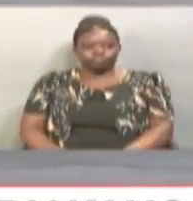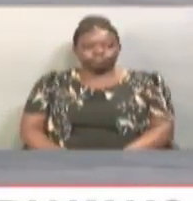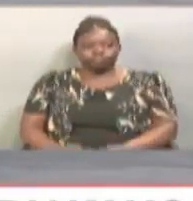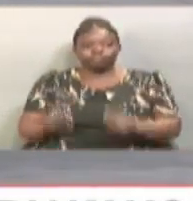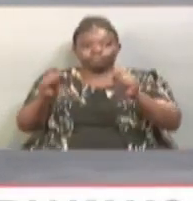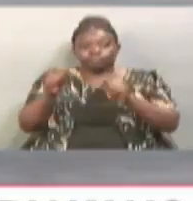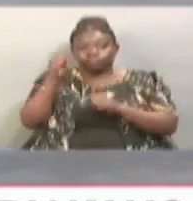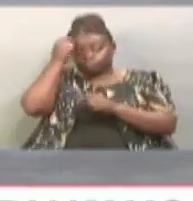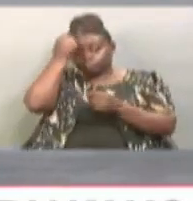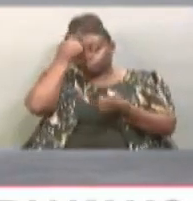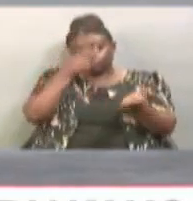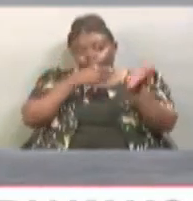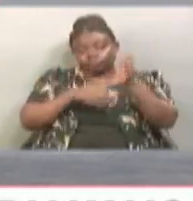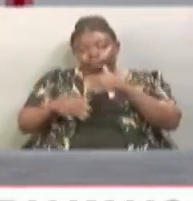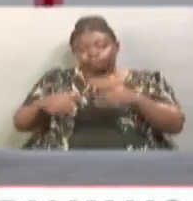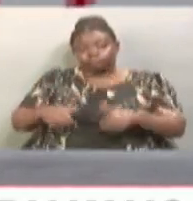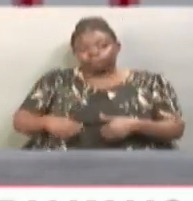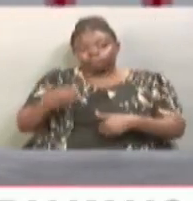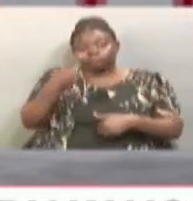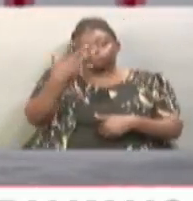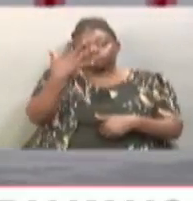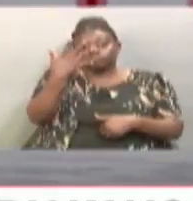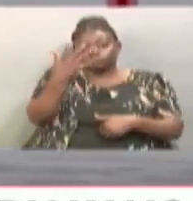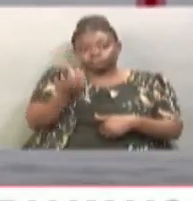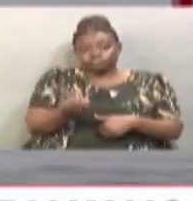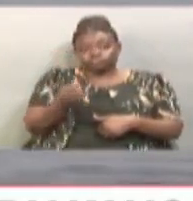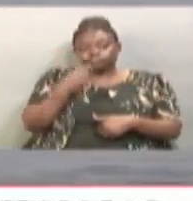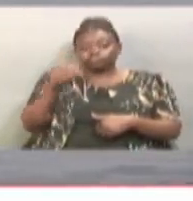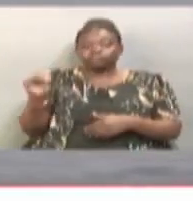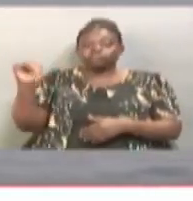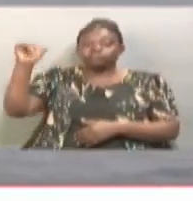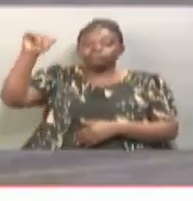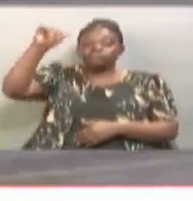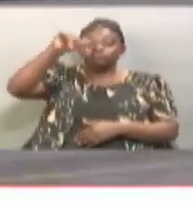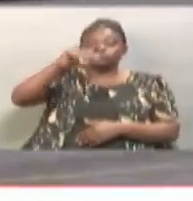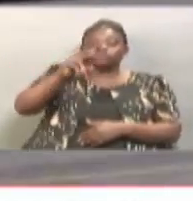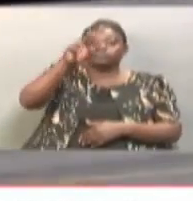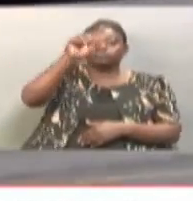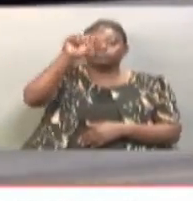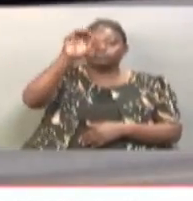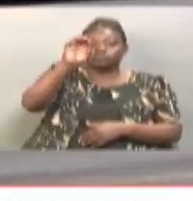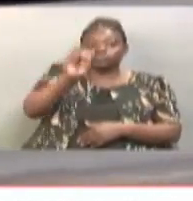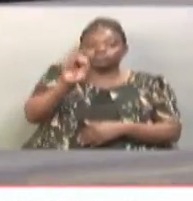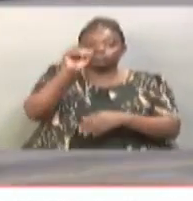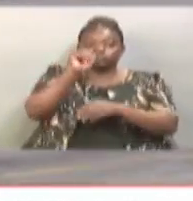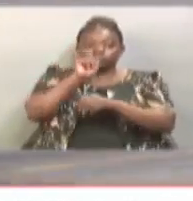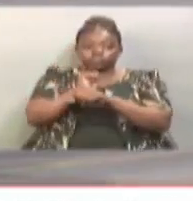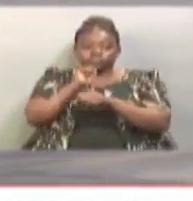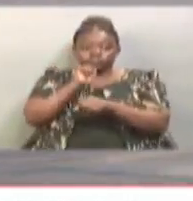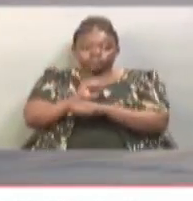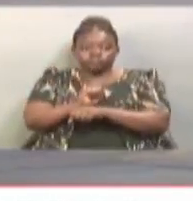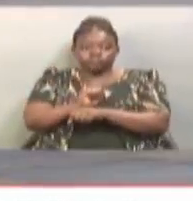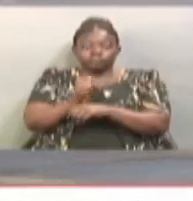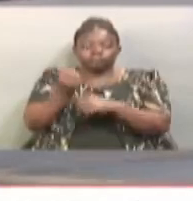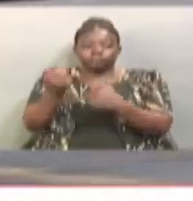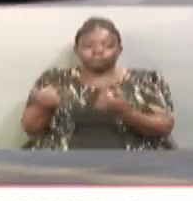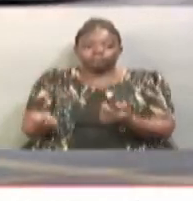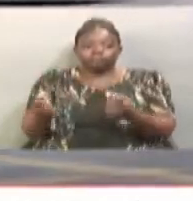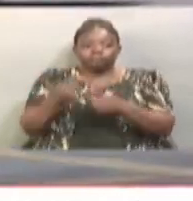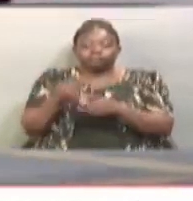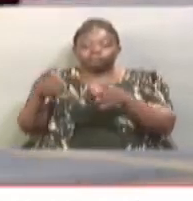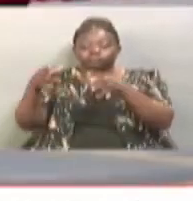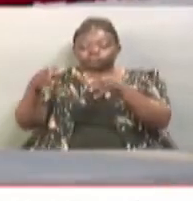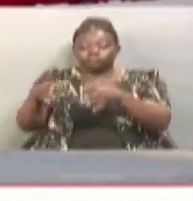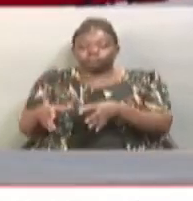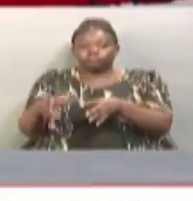Olwaleero gavumenti ekomezza abavubuka 15 awadde bagenda mu United Arab Emirates okuba ekyeyo bagidde mibinja